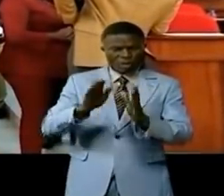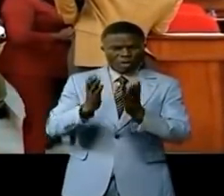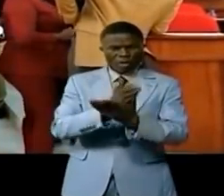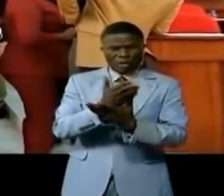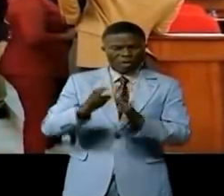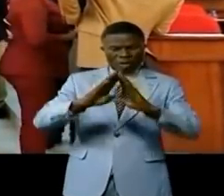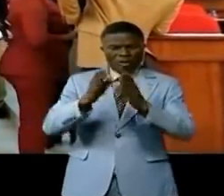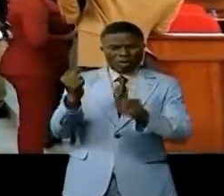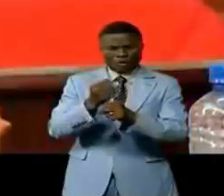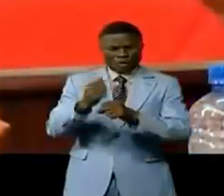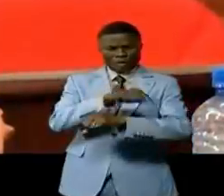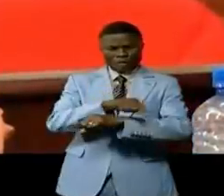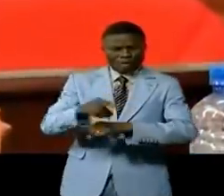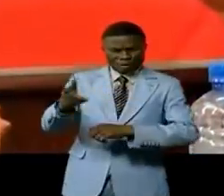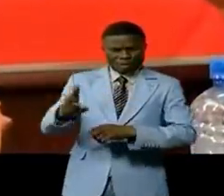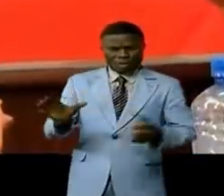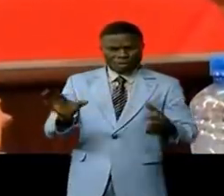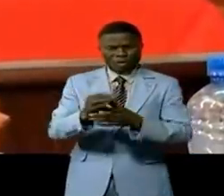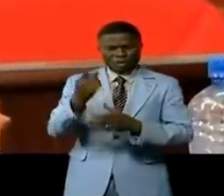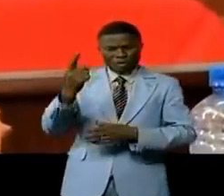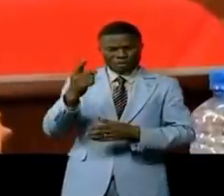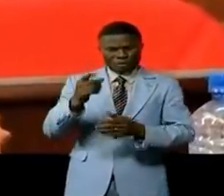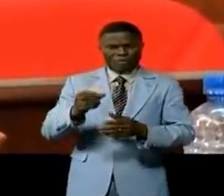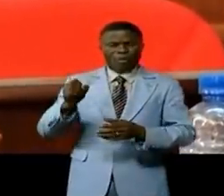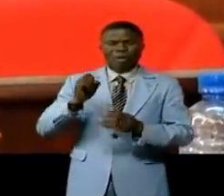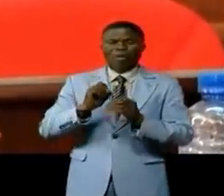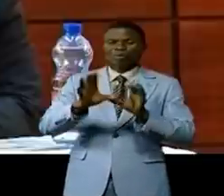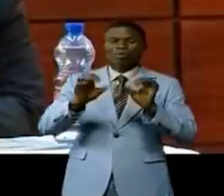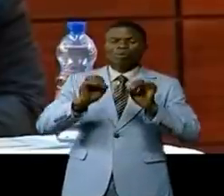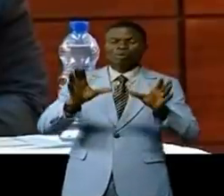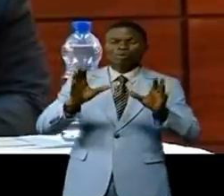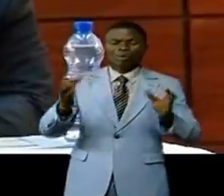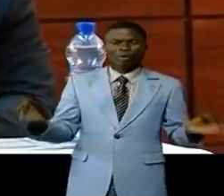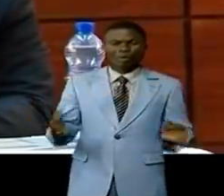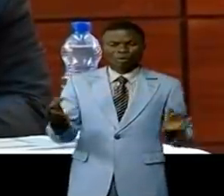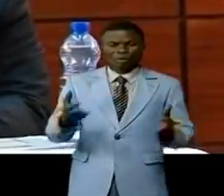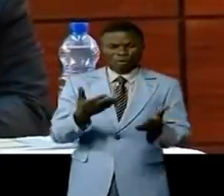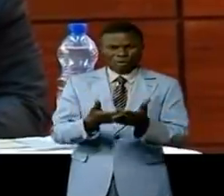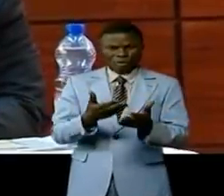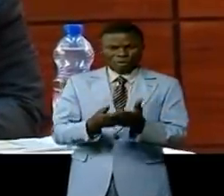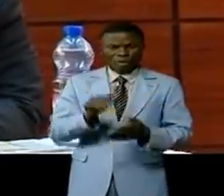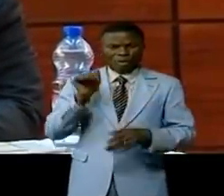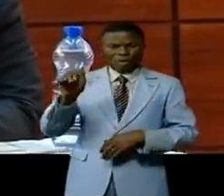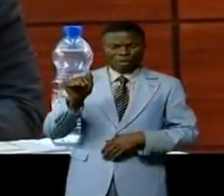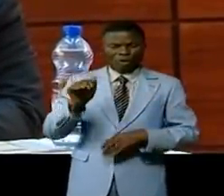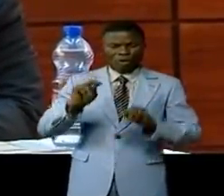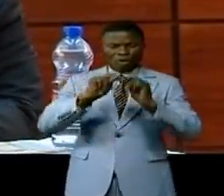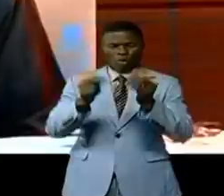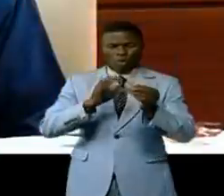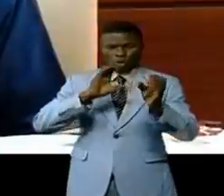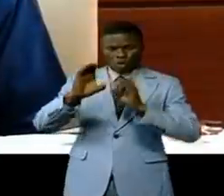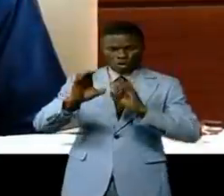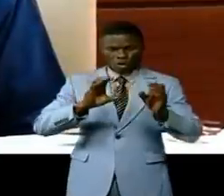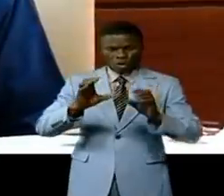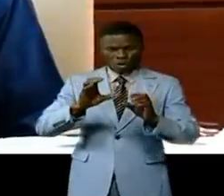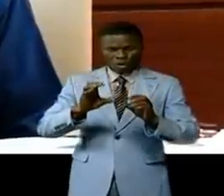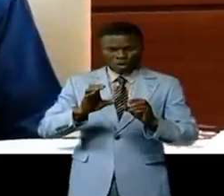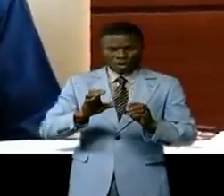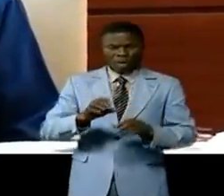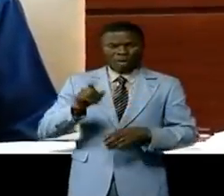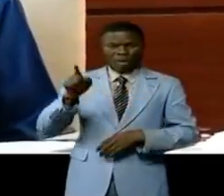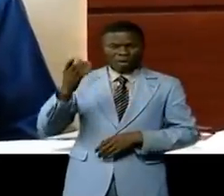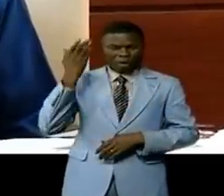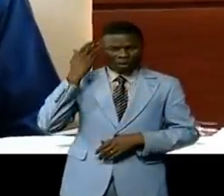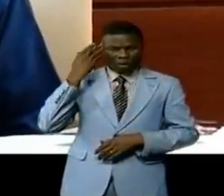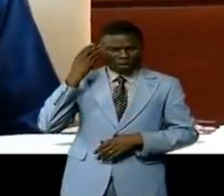les services du cabinet. Sous le feu de projecteurs étaient mis Eric Nindou, directeur de la cellule de communication, et Tarsis Kasongo